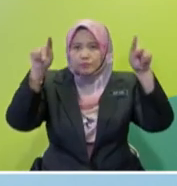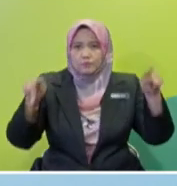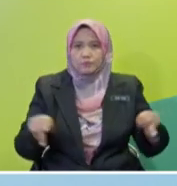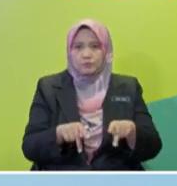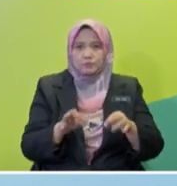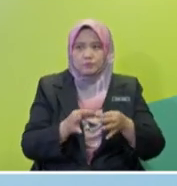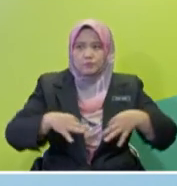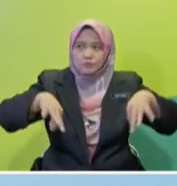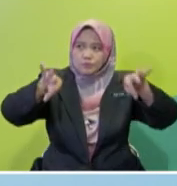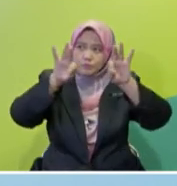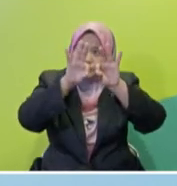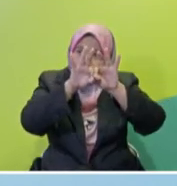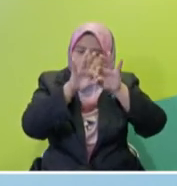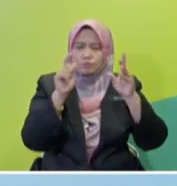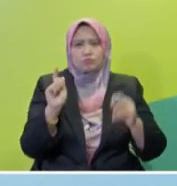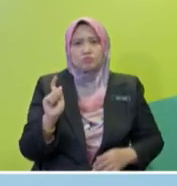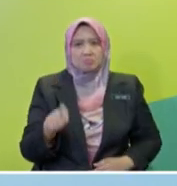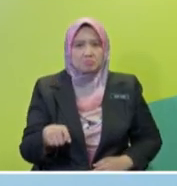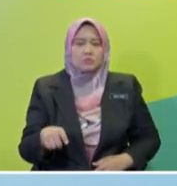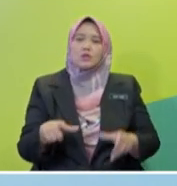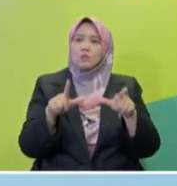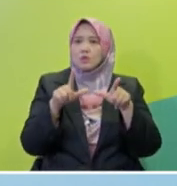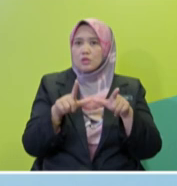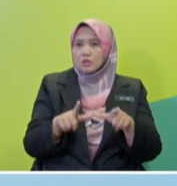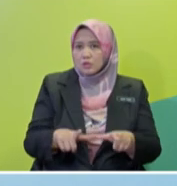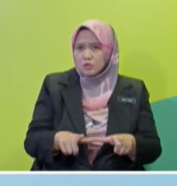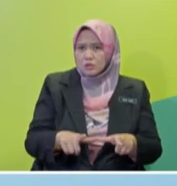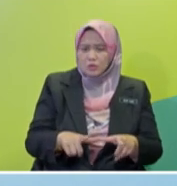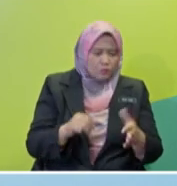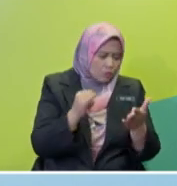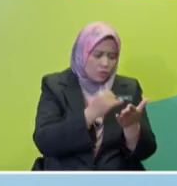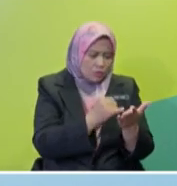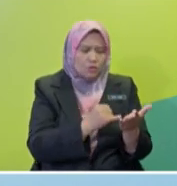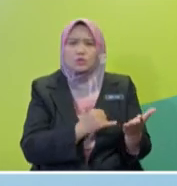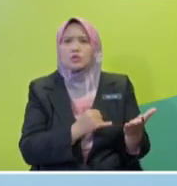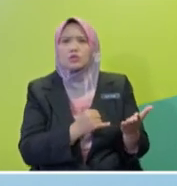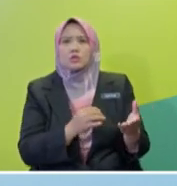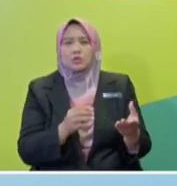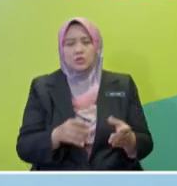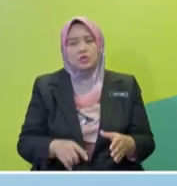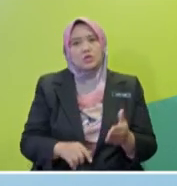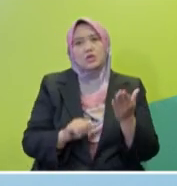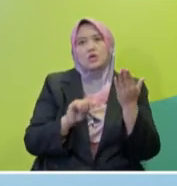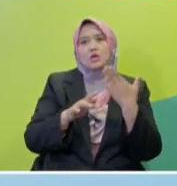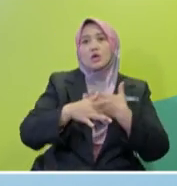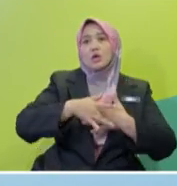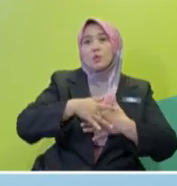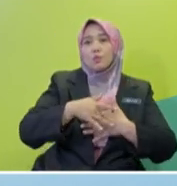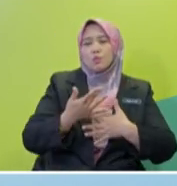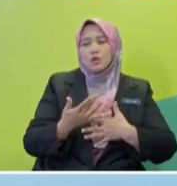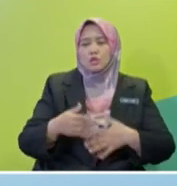Malaysia Oke di sebelah kiri itu ya hitam putih itu adalah merupakan awal sebelum kita